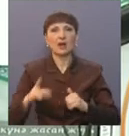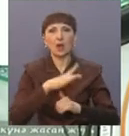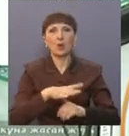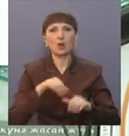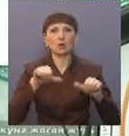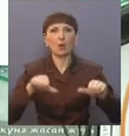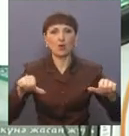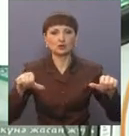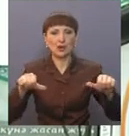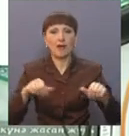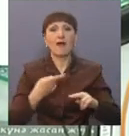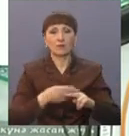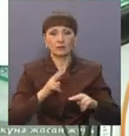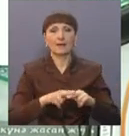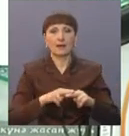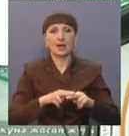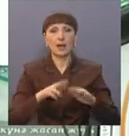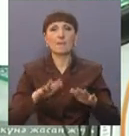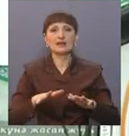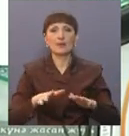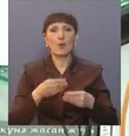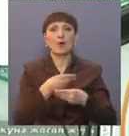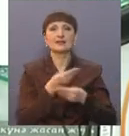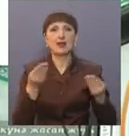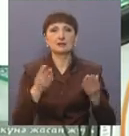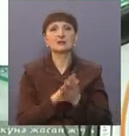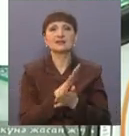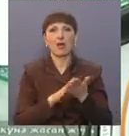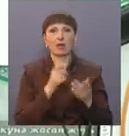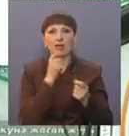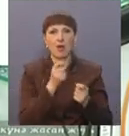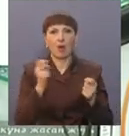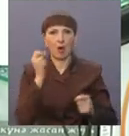Алматы такие пункты по раздаче благотворительных обедов.